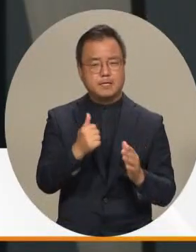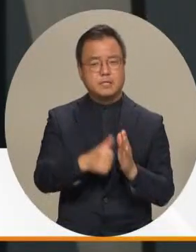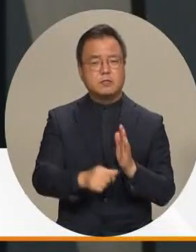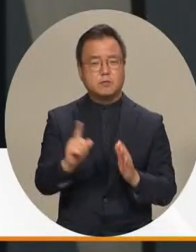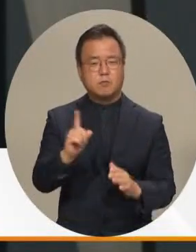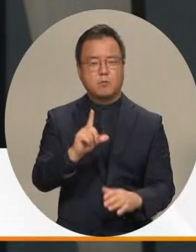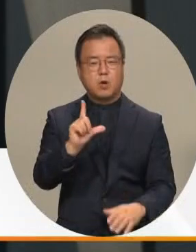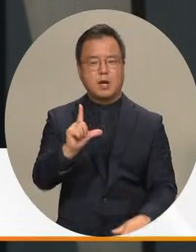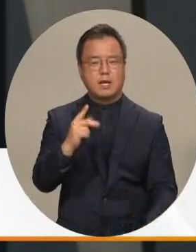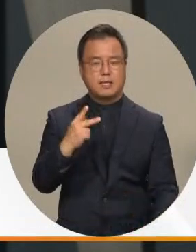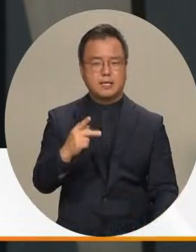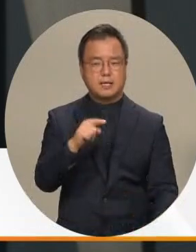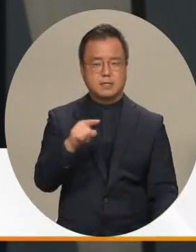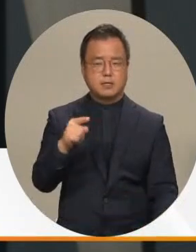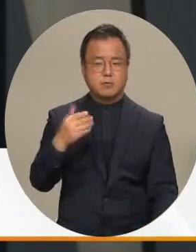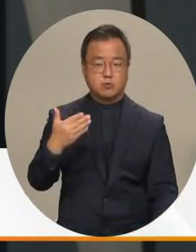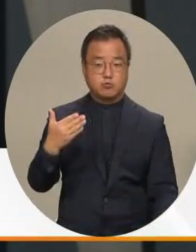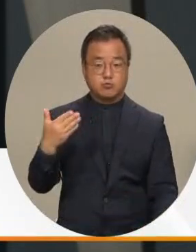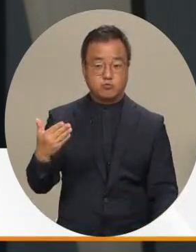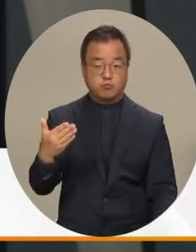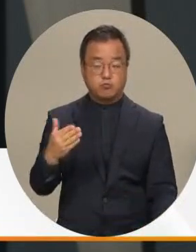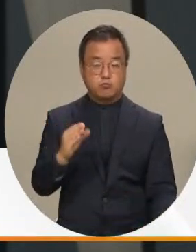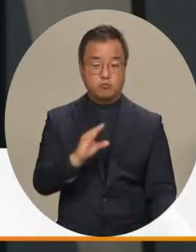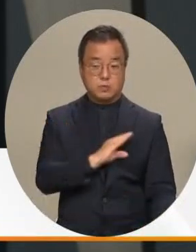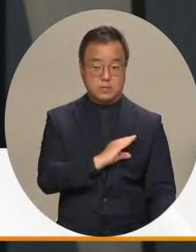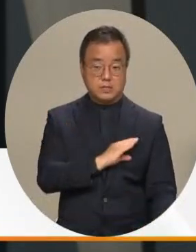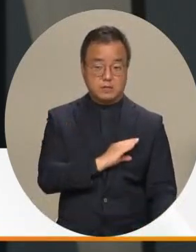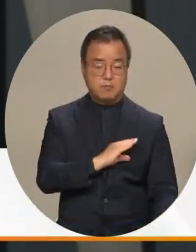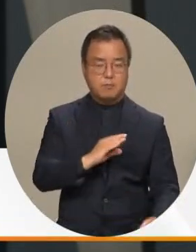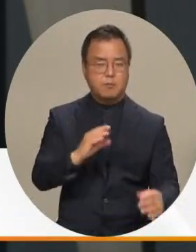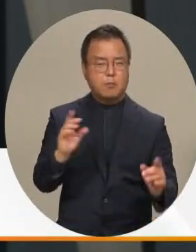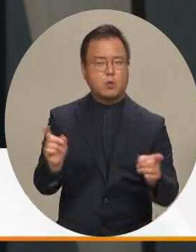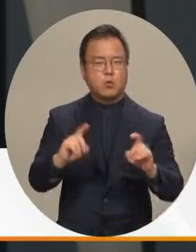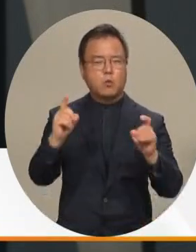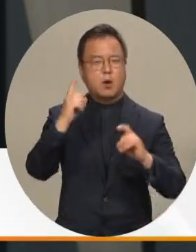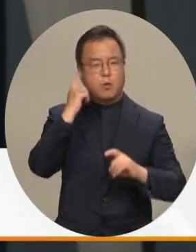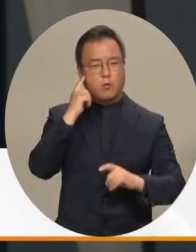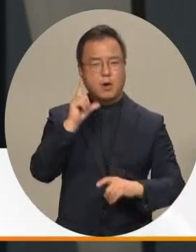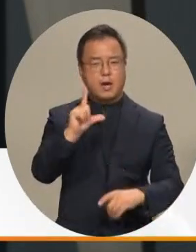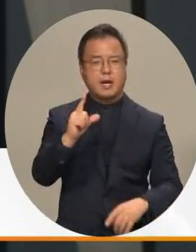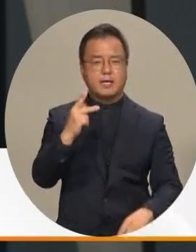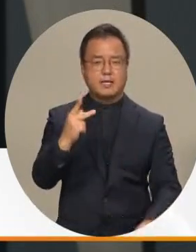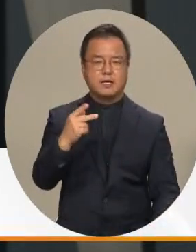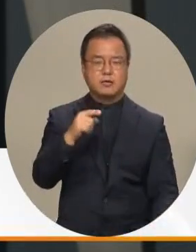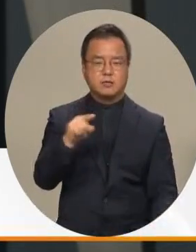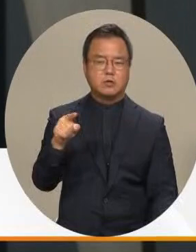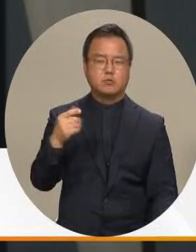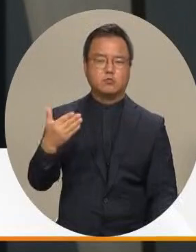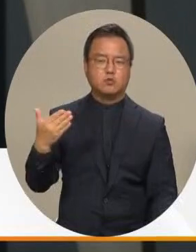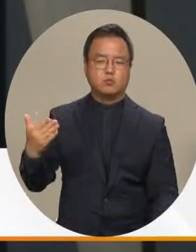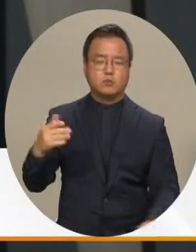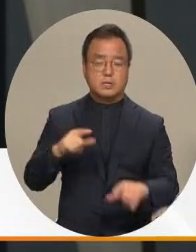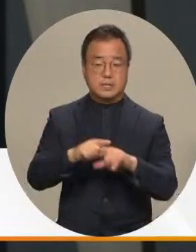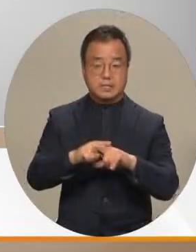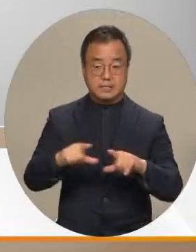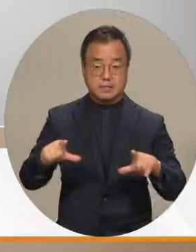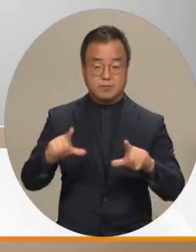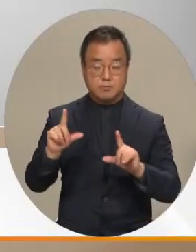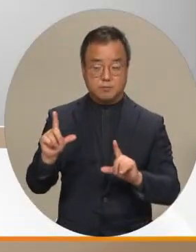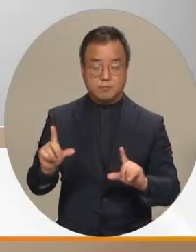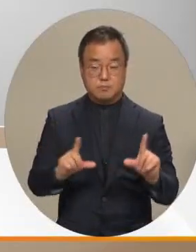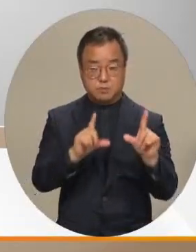lk99라는 이름의 새로운 재료인데요 논란이 되고 있는 이유는이 lk99가 일상 조건 즉 상온